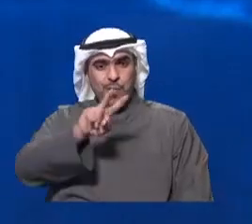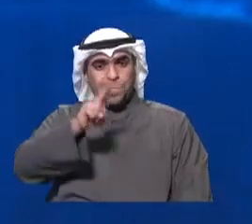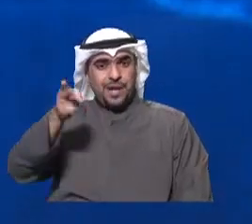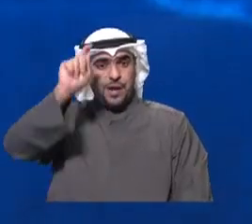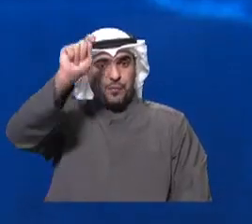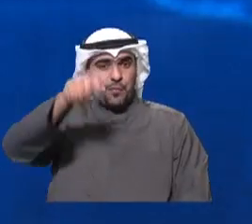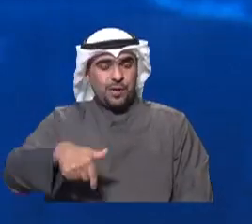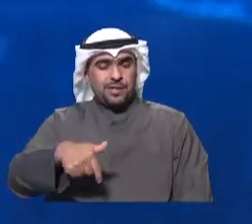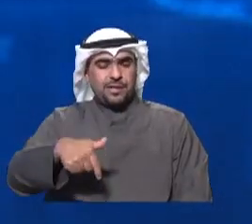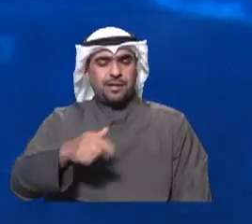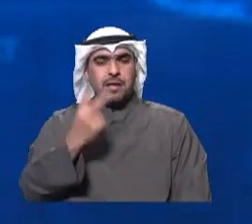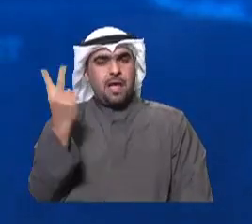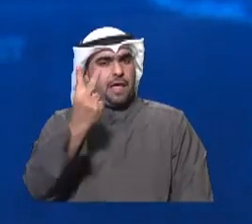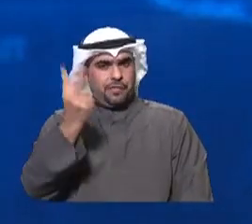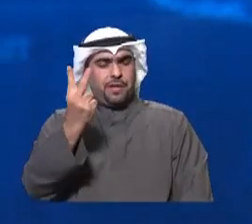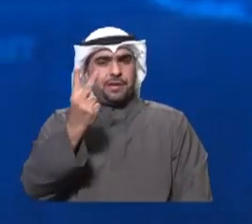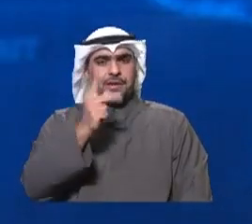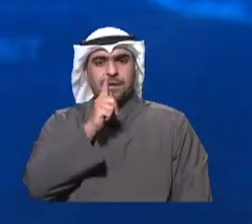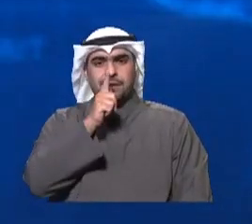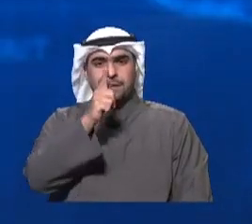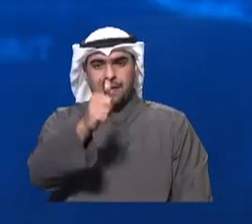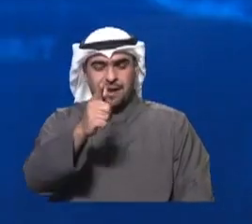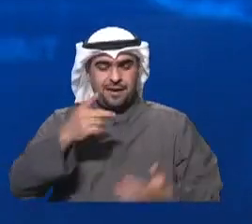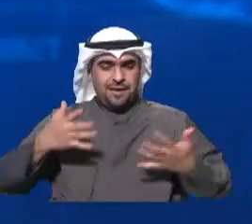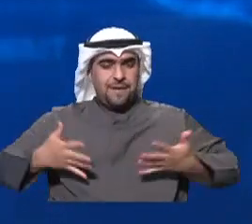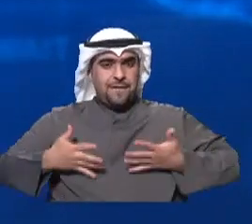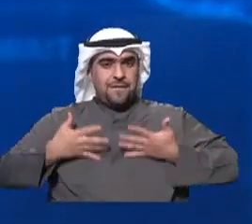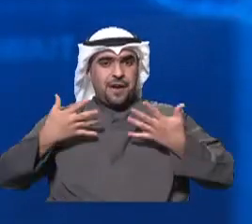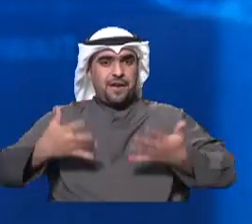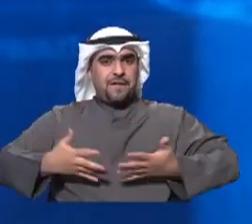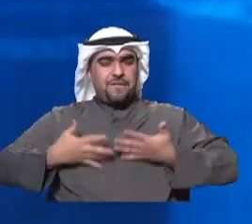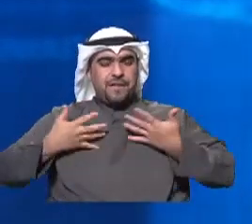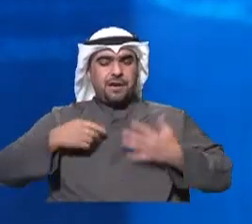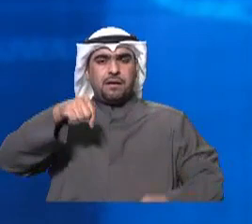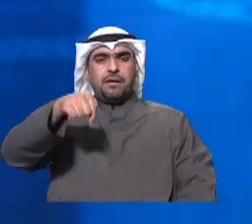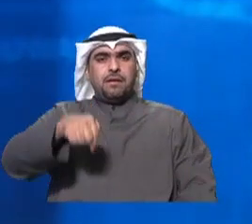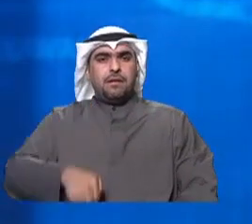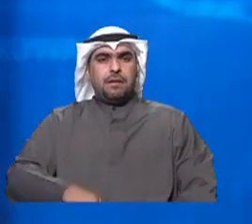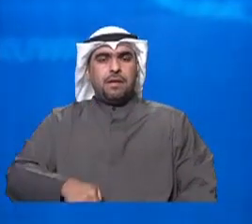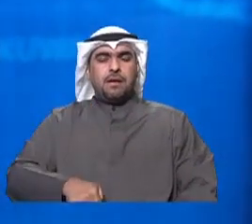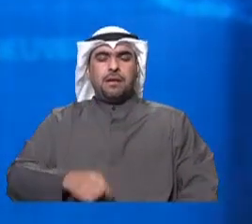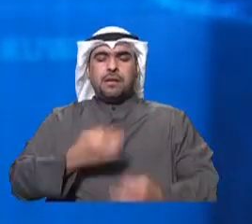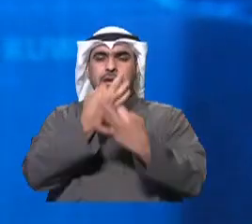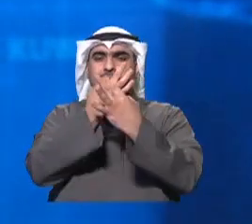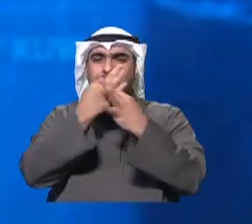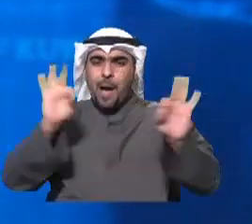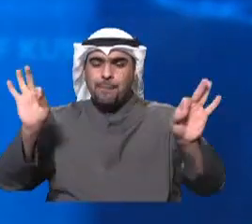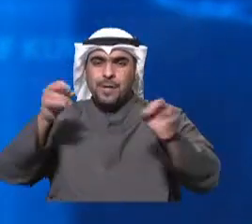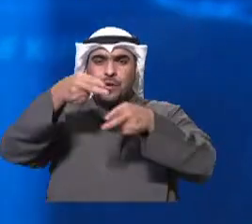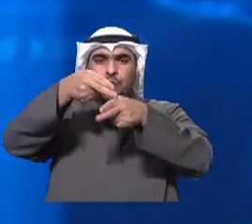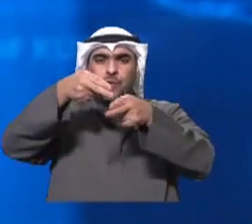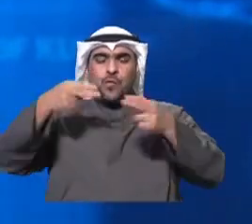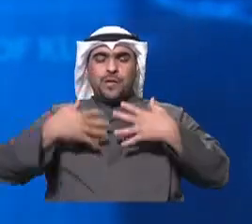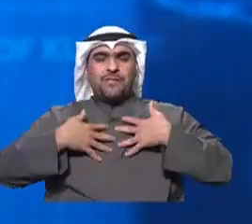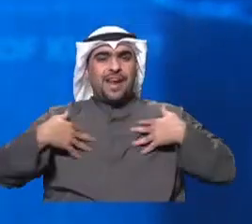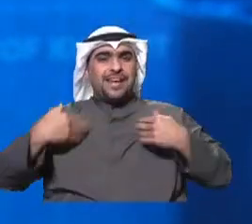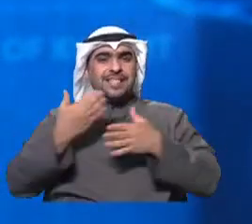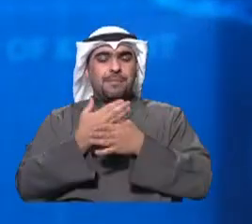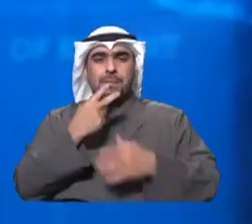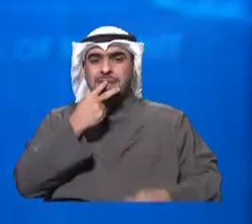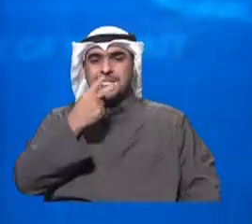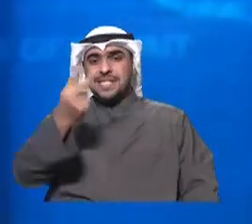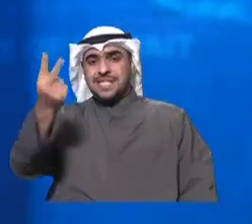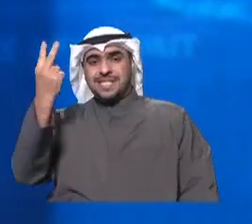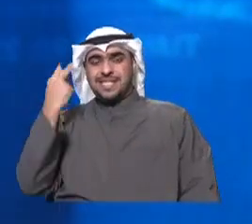على حد سواء إلى أن الفرح كان سيد الموقف خلال الاحتفال بالعيد الوطني بعد غياب دام